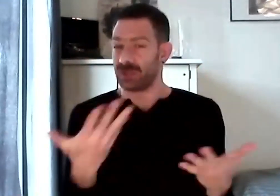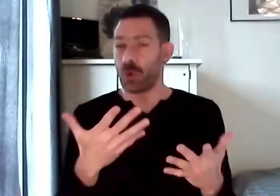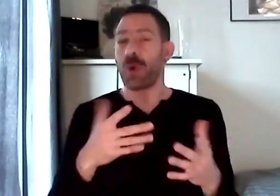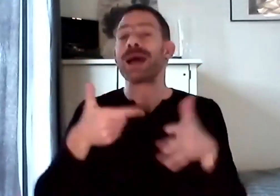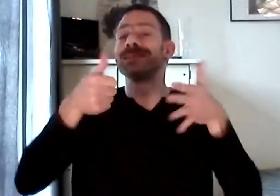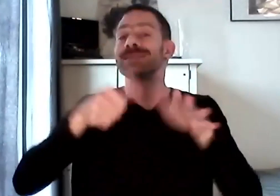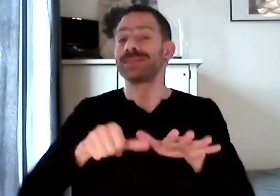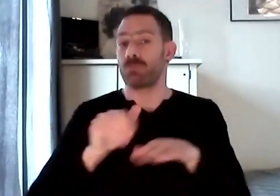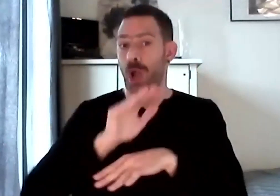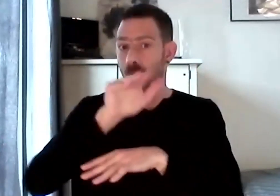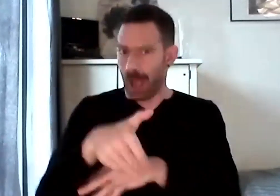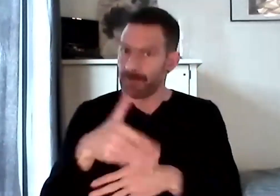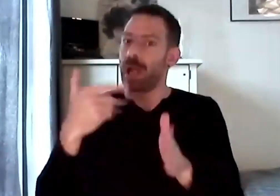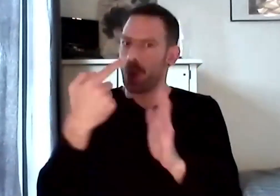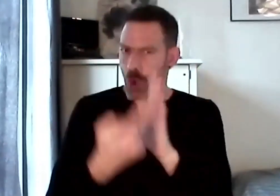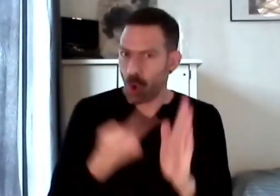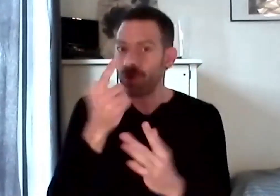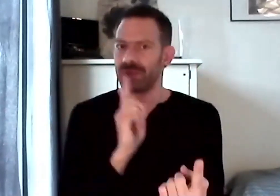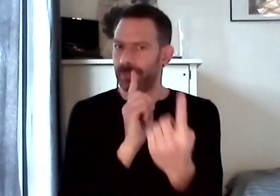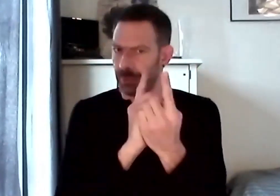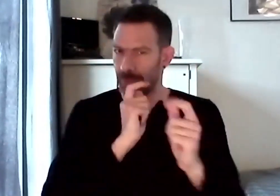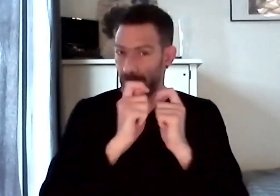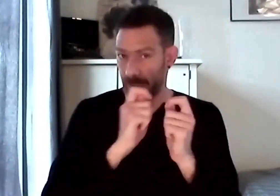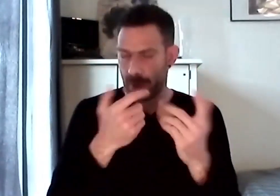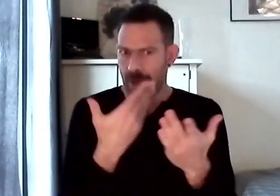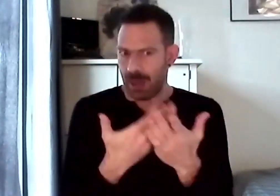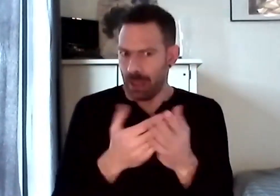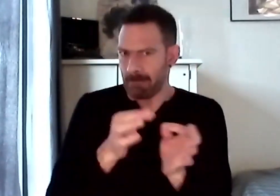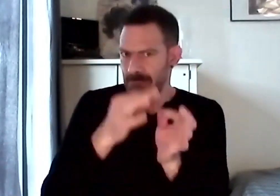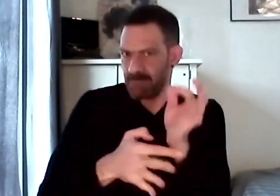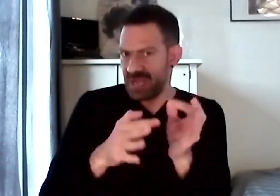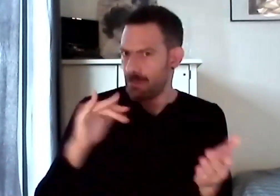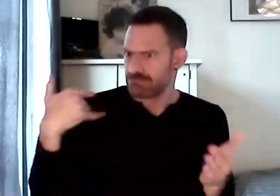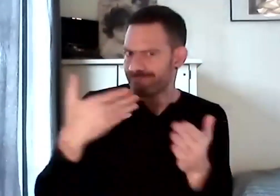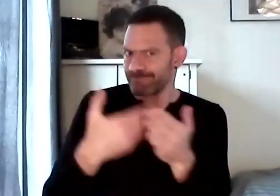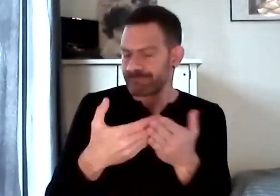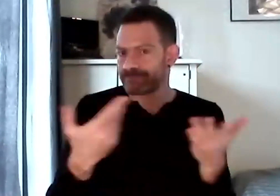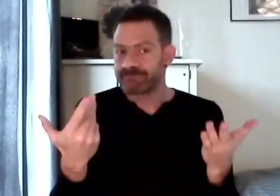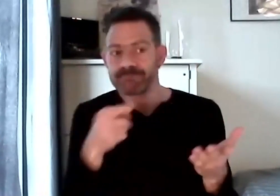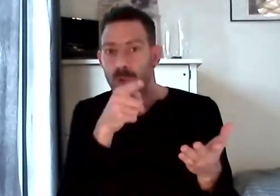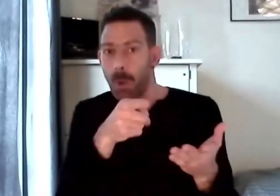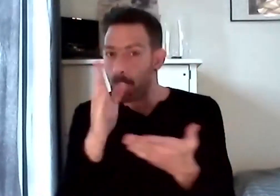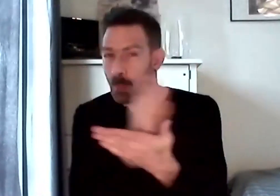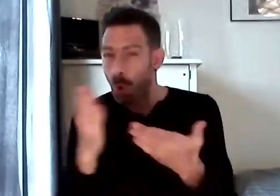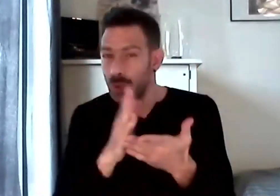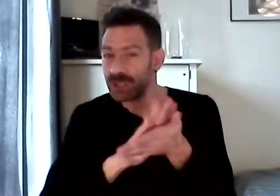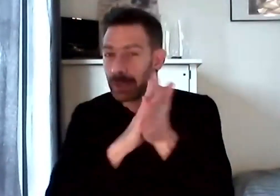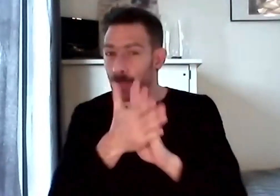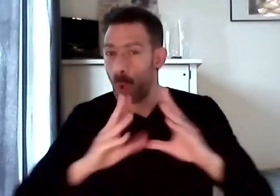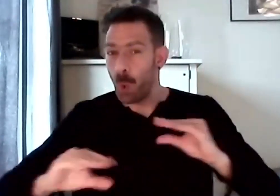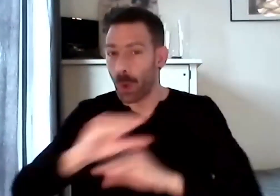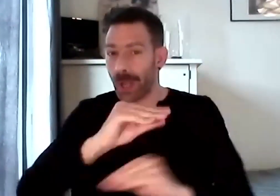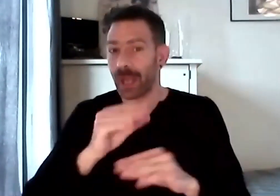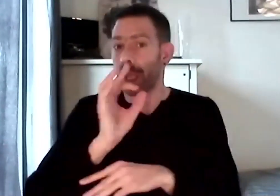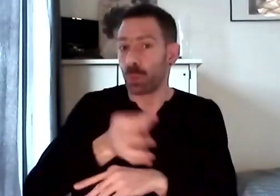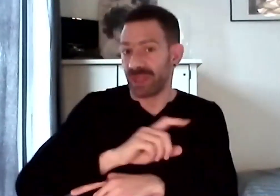après qui permet de refaire le point et de voir si le bénéficiaire finalement a réalisé son projet ou pas et en possibilité de le